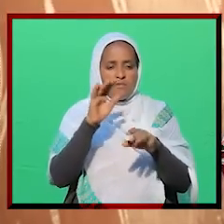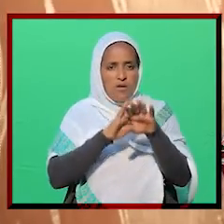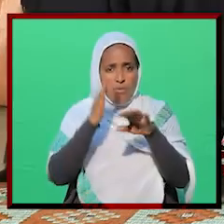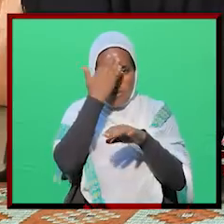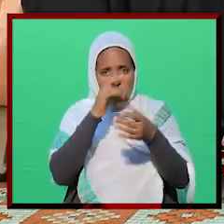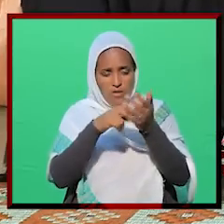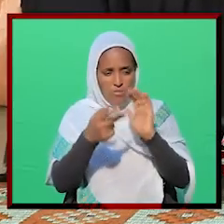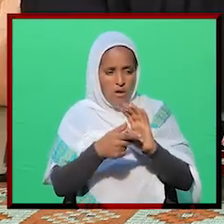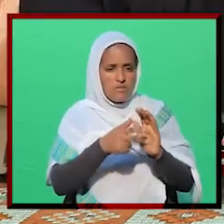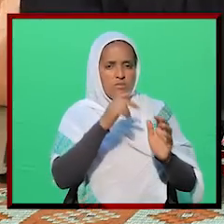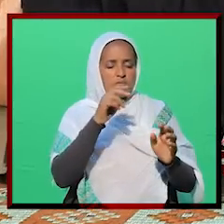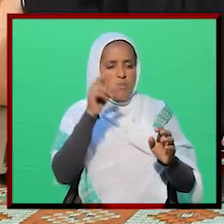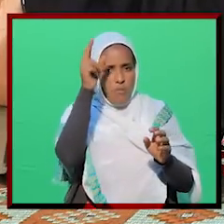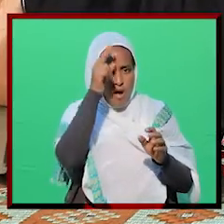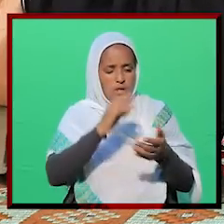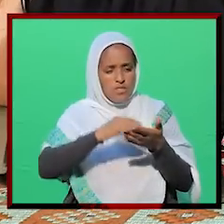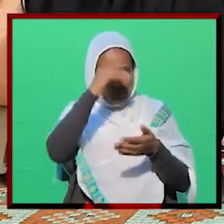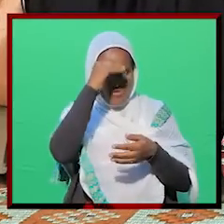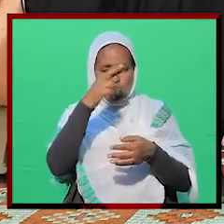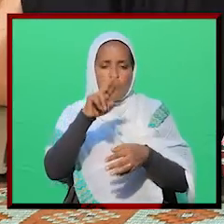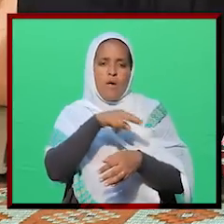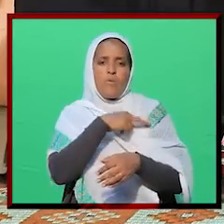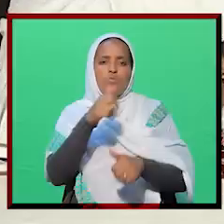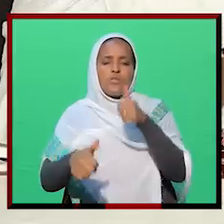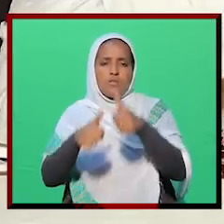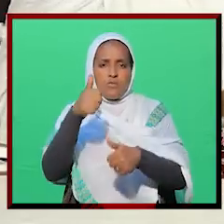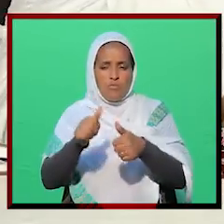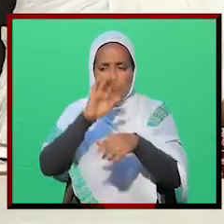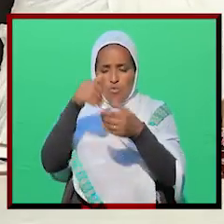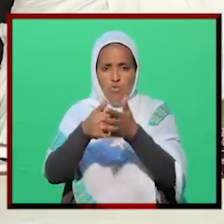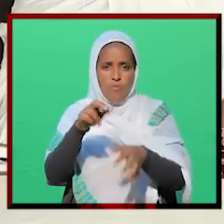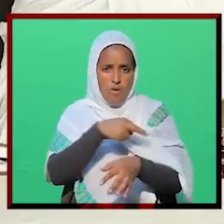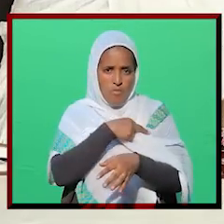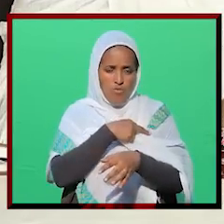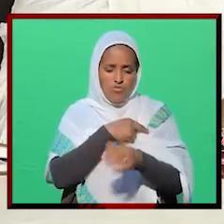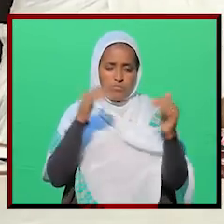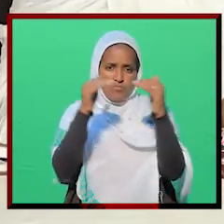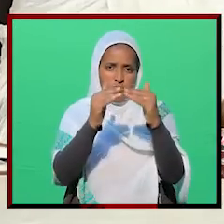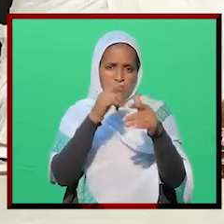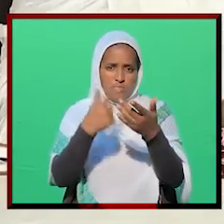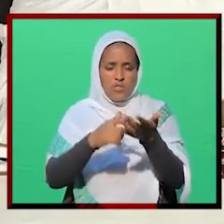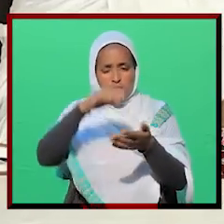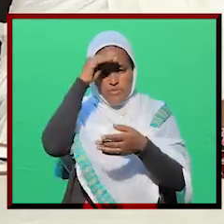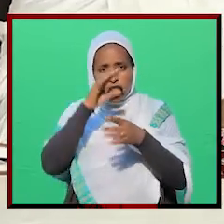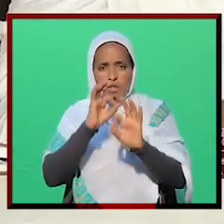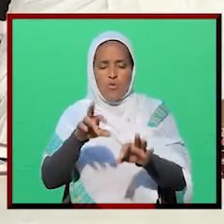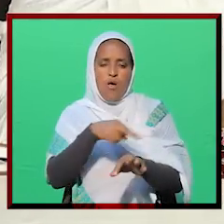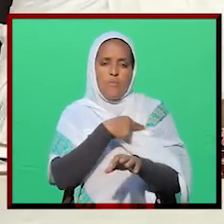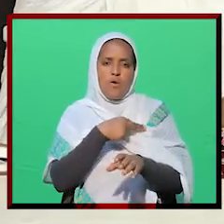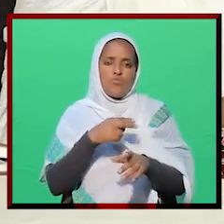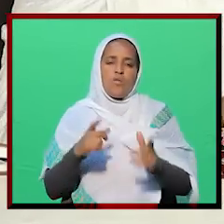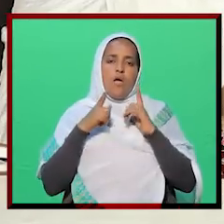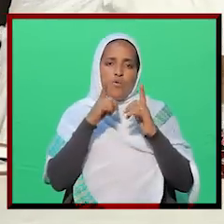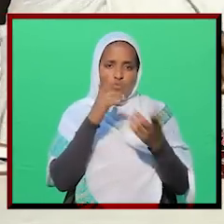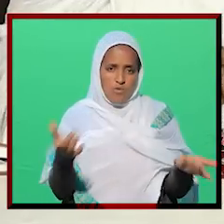ነው የሚሉ አሉ። እውነት ባህለ ትምህርት ነው ወይስ ሃይማኖት? ባህለ ትምህርት በሁሉም ሃይማኖቶች ዘንድ አለ። ትምህርት የሌለው